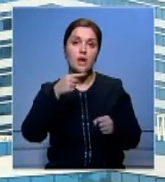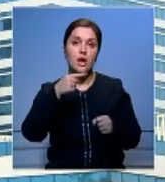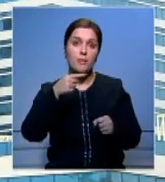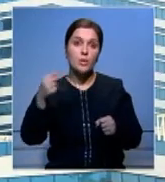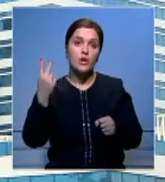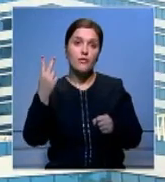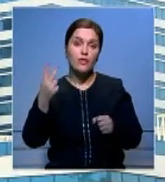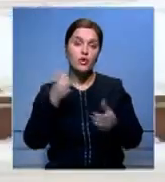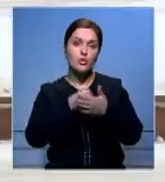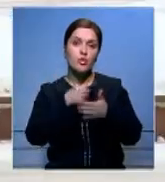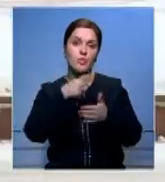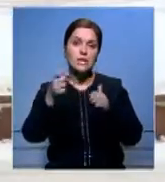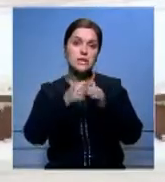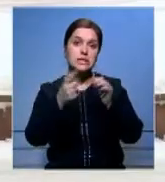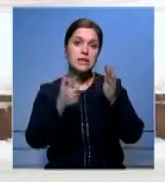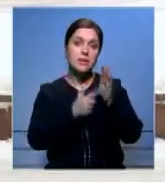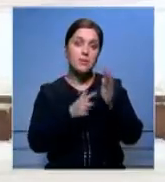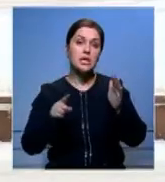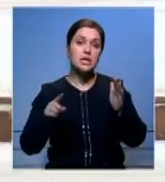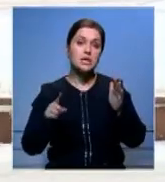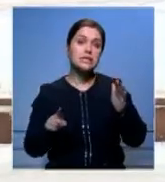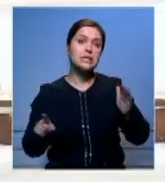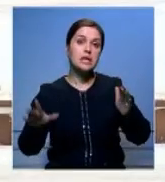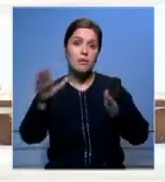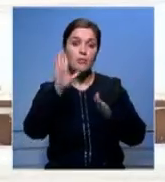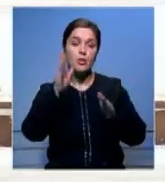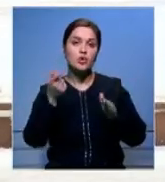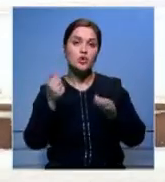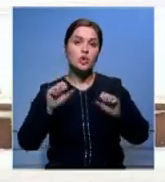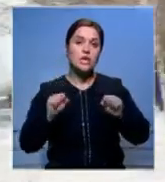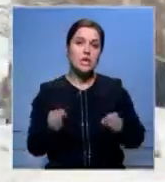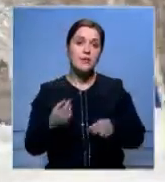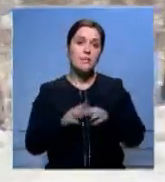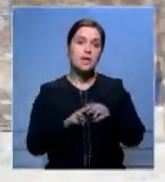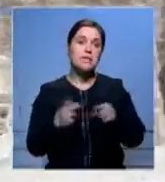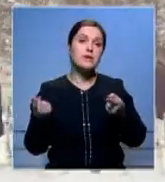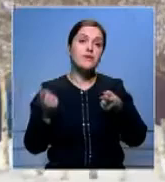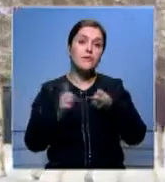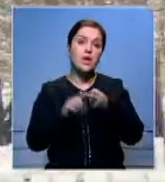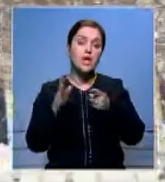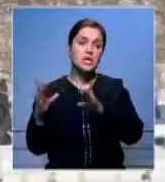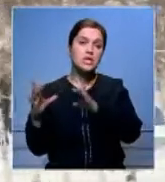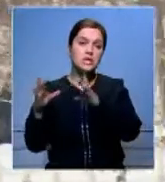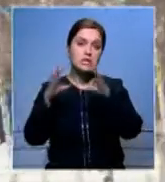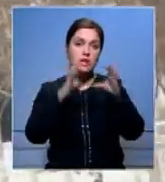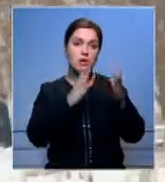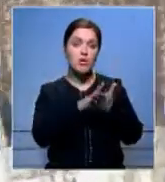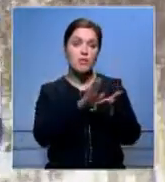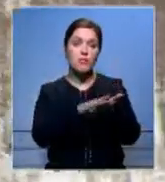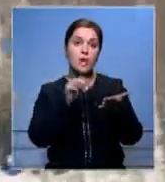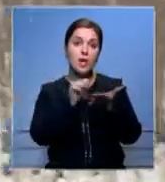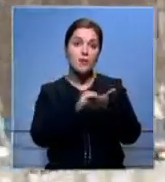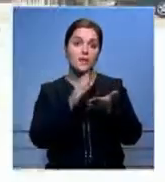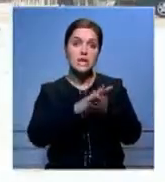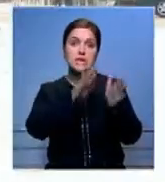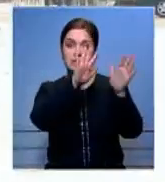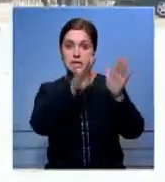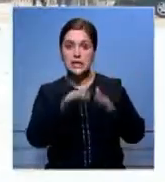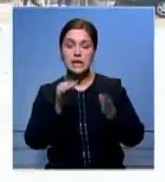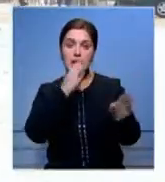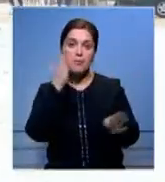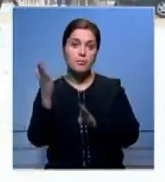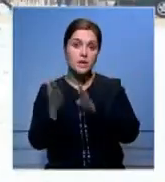минус 2 до минус 17. На западе страны будет чуть холоднее. Это связано с влиянием циклона. Как результат, местами снег и